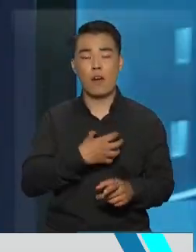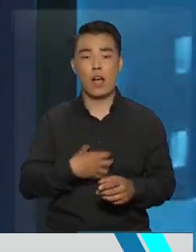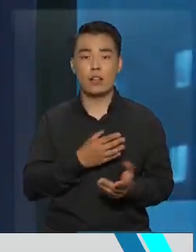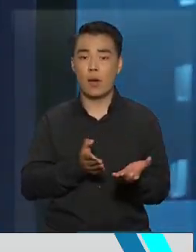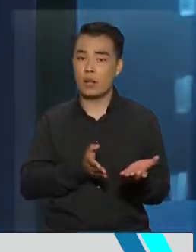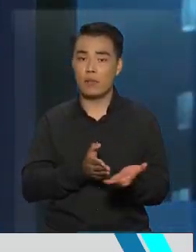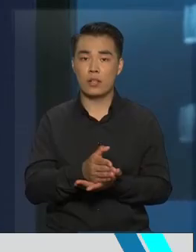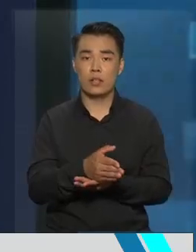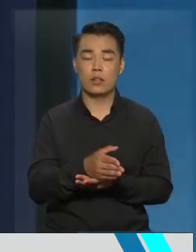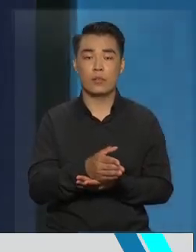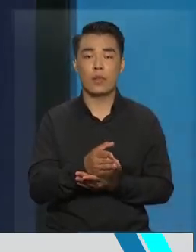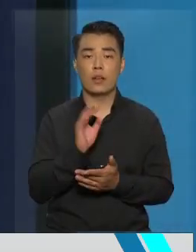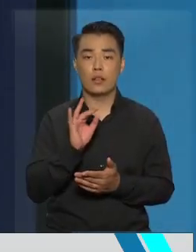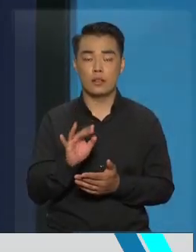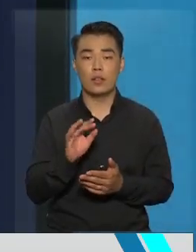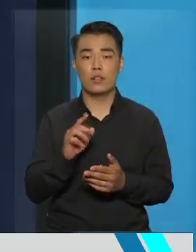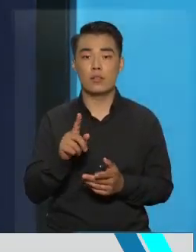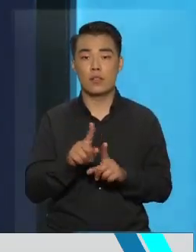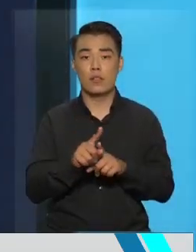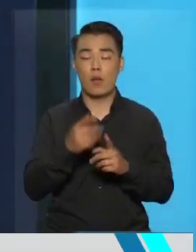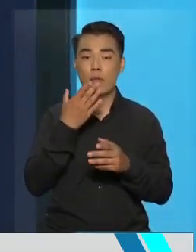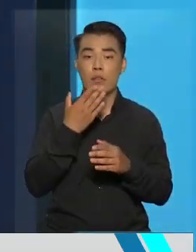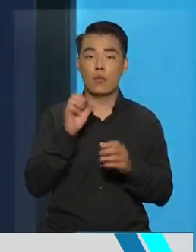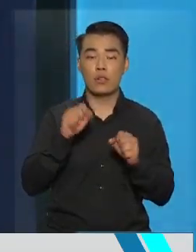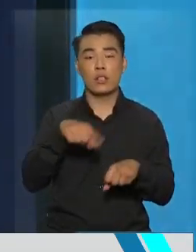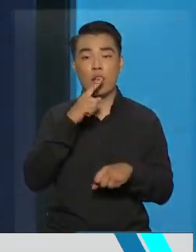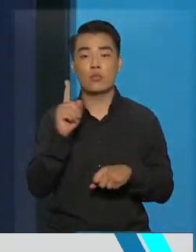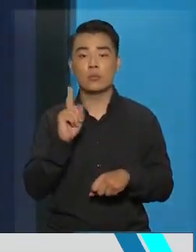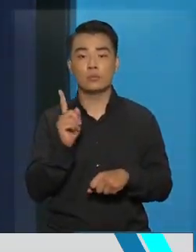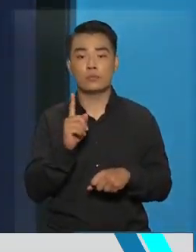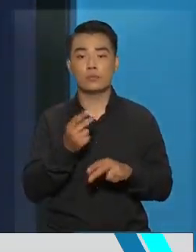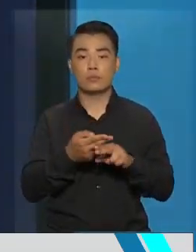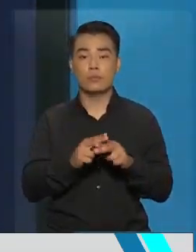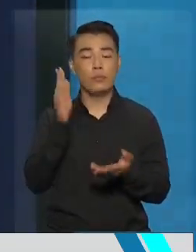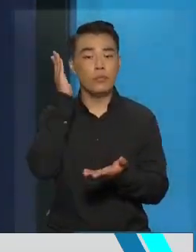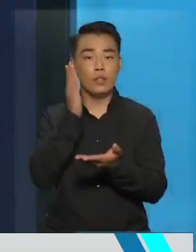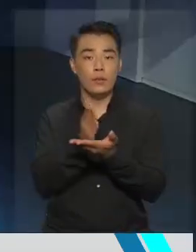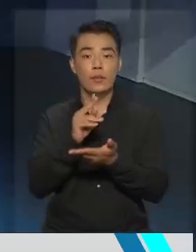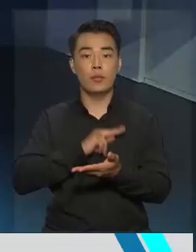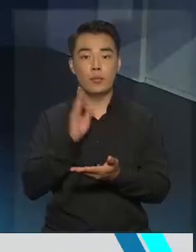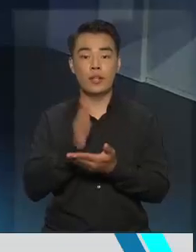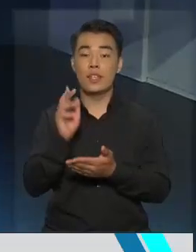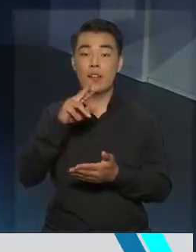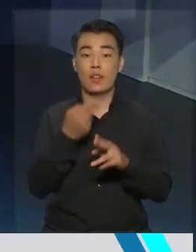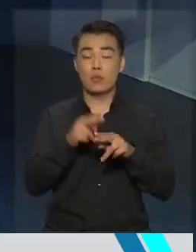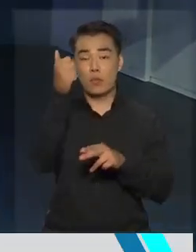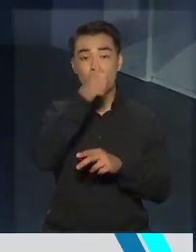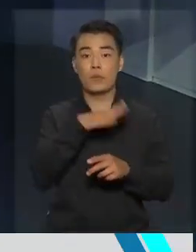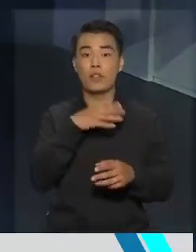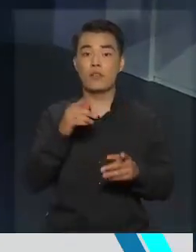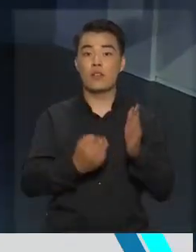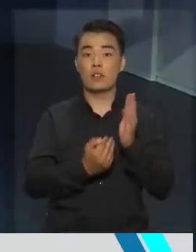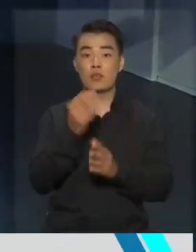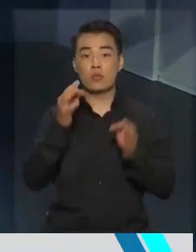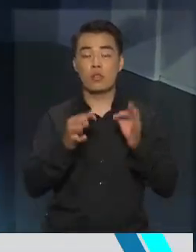направления. И по сути можно сказать, что вот они уже напрямую реализуются. Мы знаем, с января этого года Конституционный суд заработал,